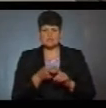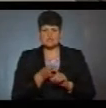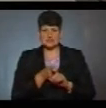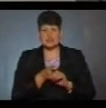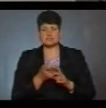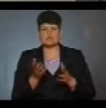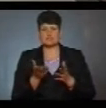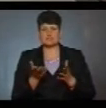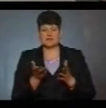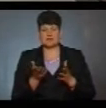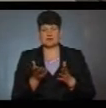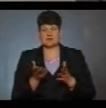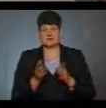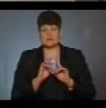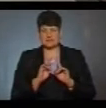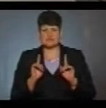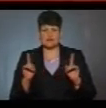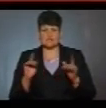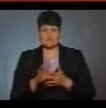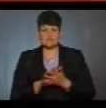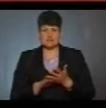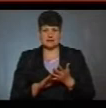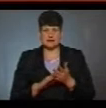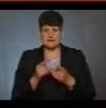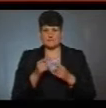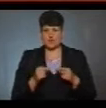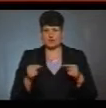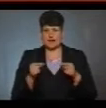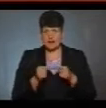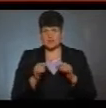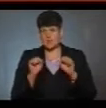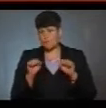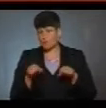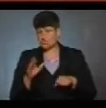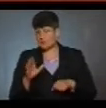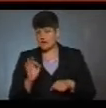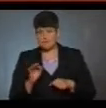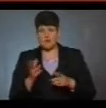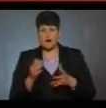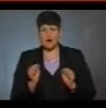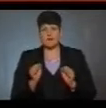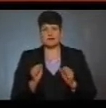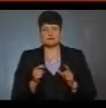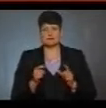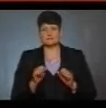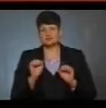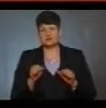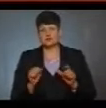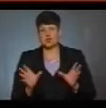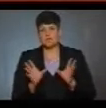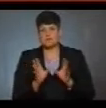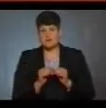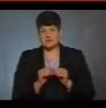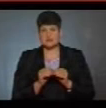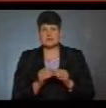якихось яскравих заяв, певної конкретики, можливо, тенденції приєднання чи об'єднання з